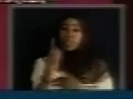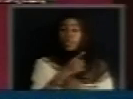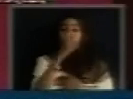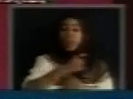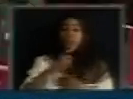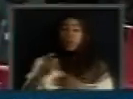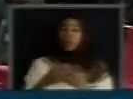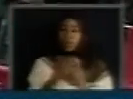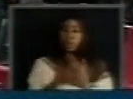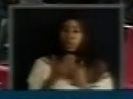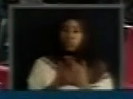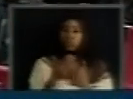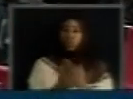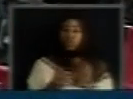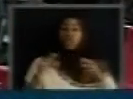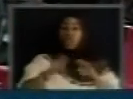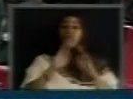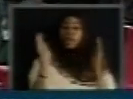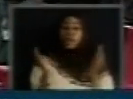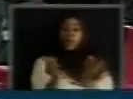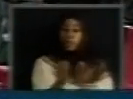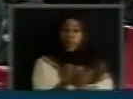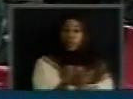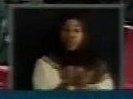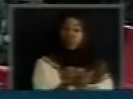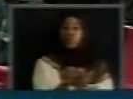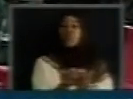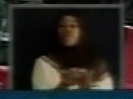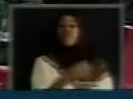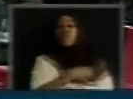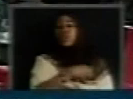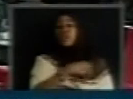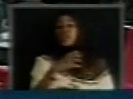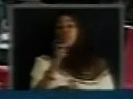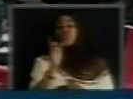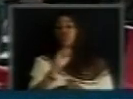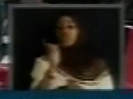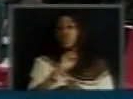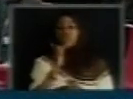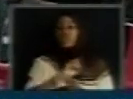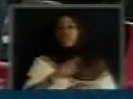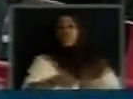vyetu vitutajirishe, sio vitubomoe.